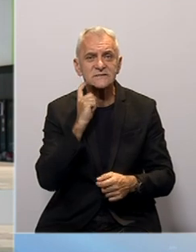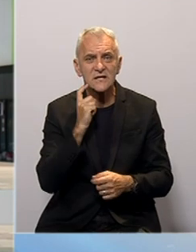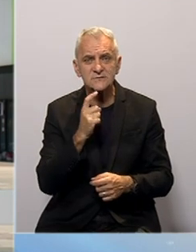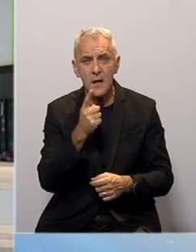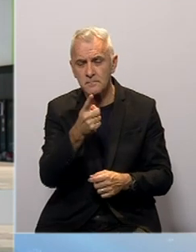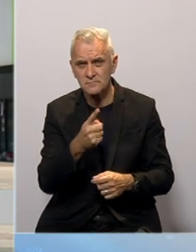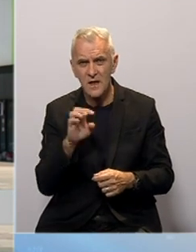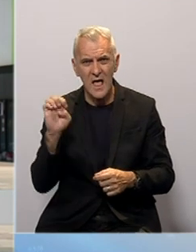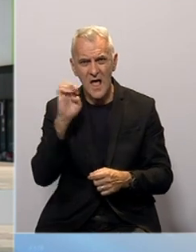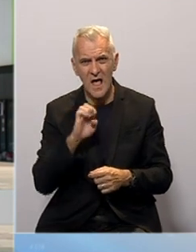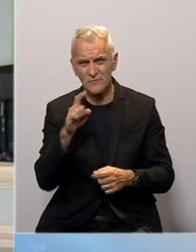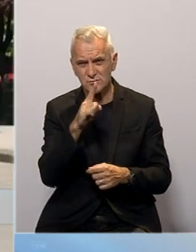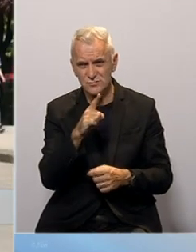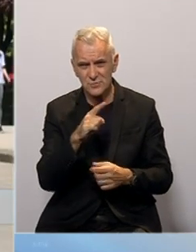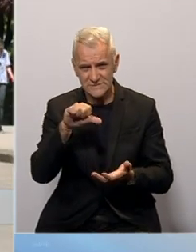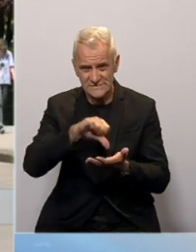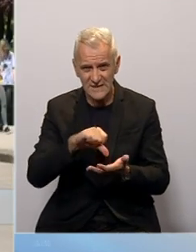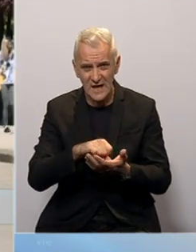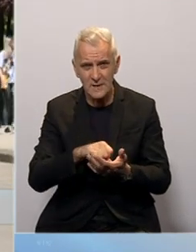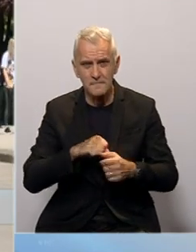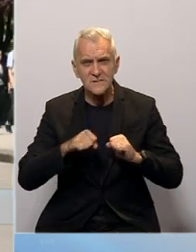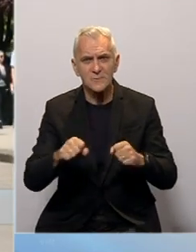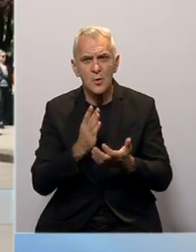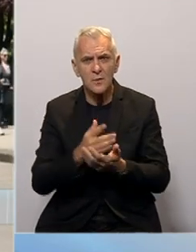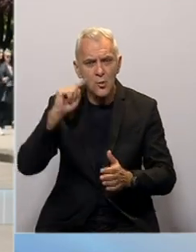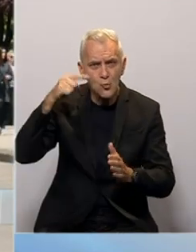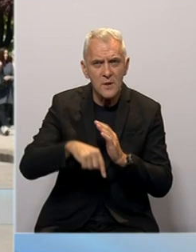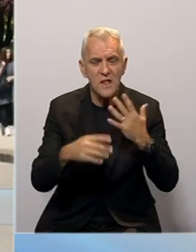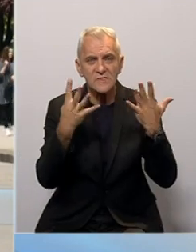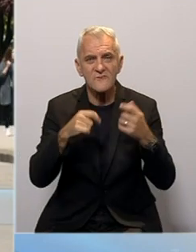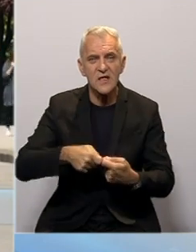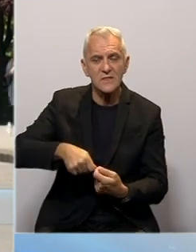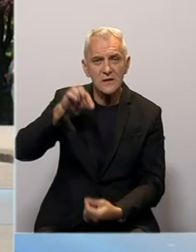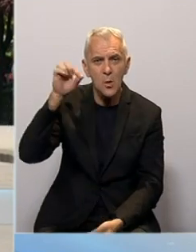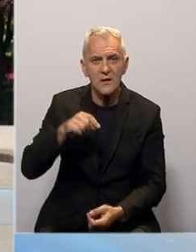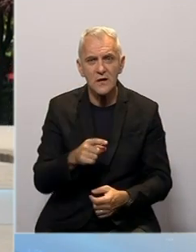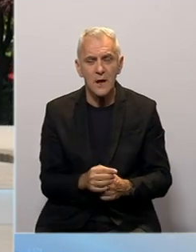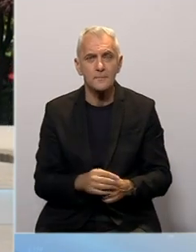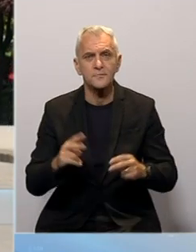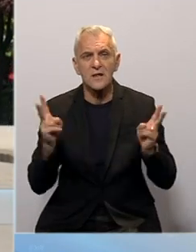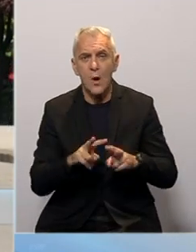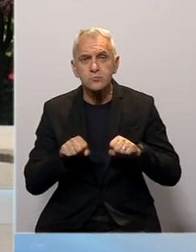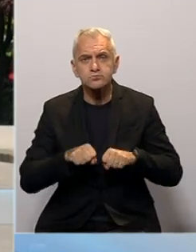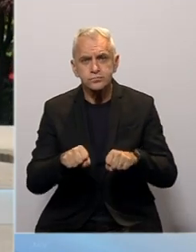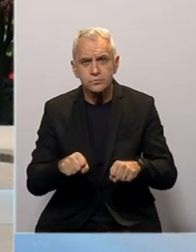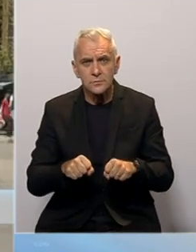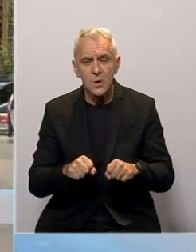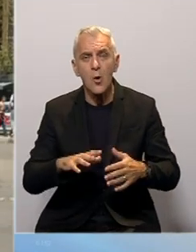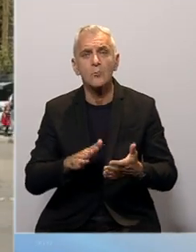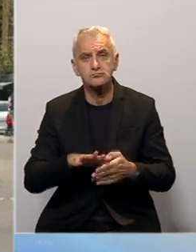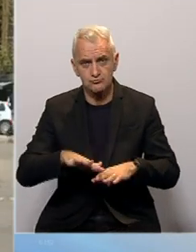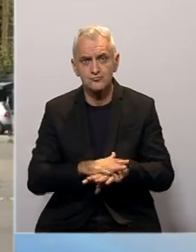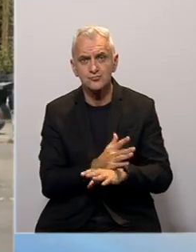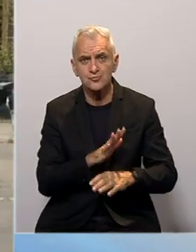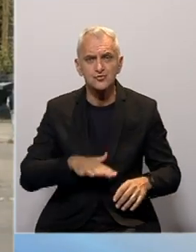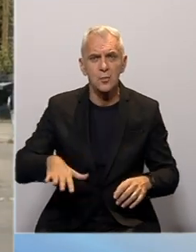Prema mjerenjima Evropskog mediteranskog seizmološkog centra, zemljotres je bio na dubini od 9 km. Kratkotrajno podrhtavanje tla